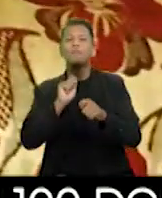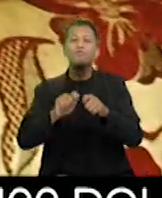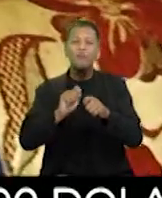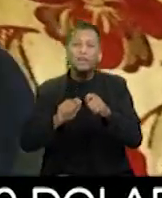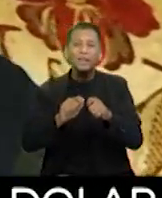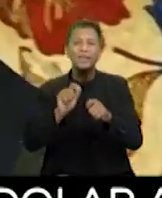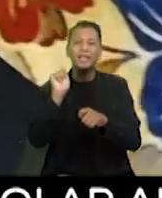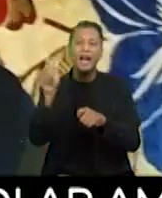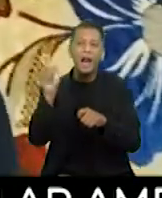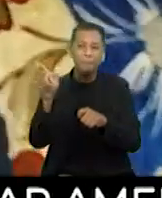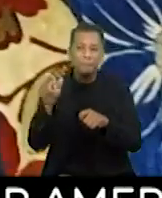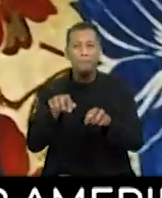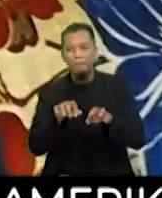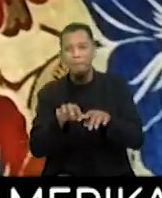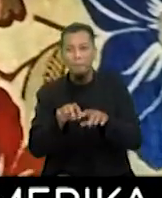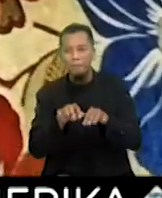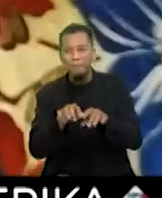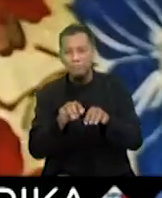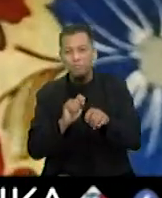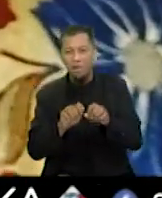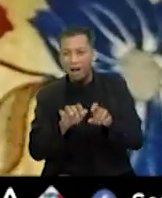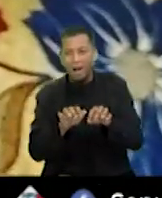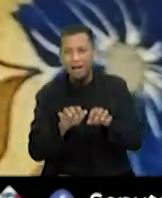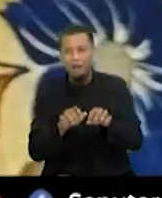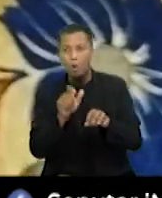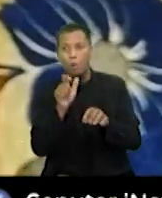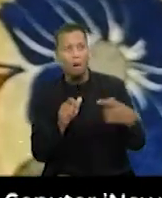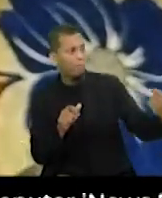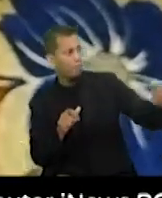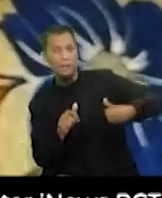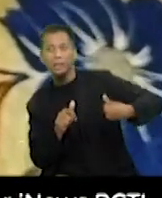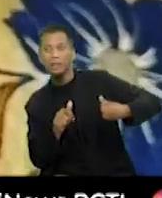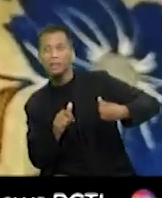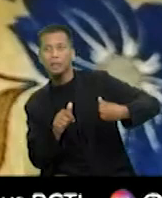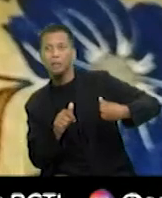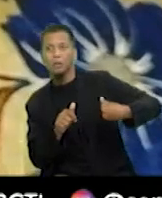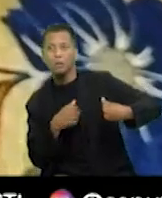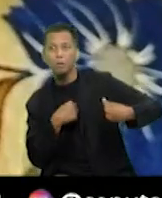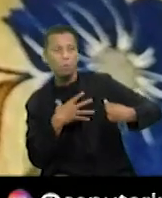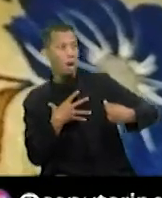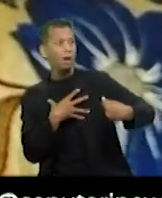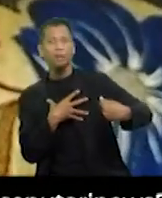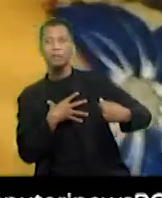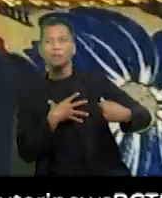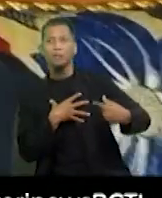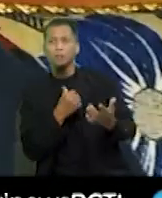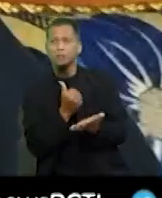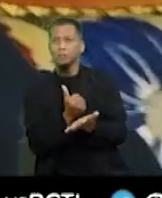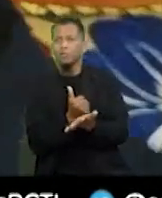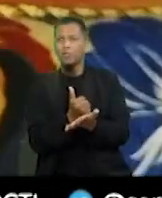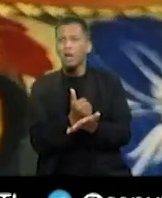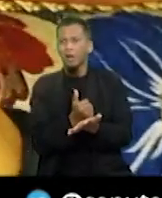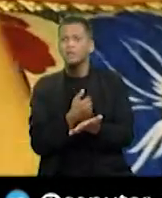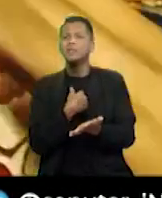Udah pulang? Iya, kan soalnya kan saya memang nggak bocorin data itu. Cuma kayak ngasih sarana